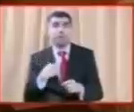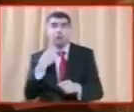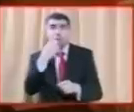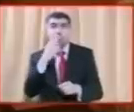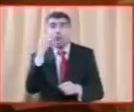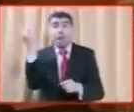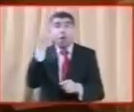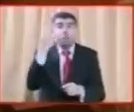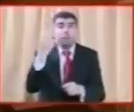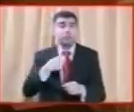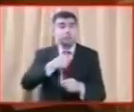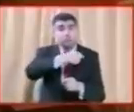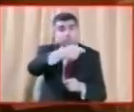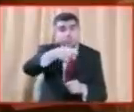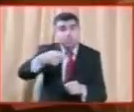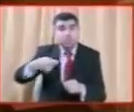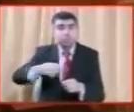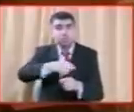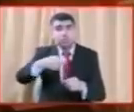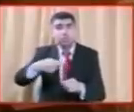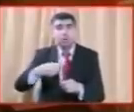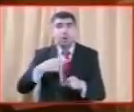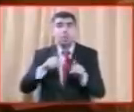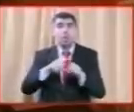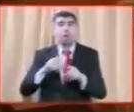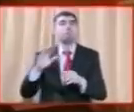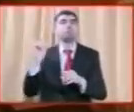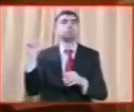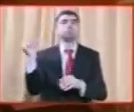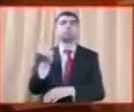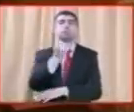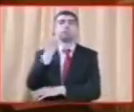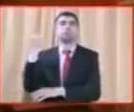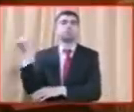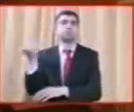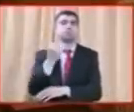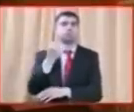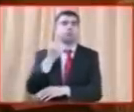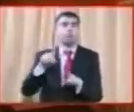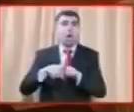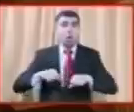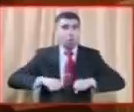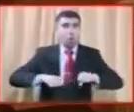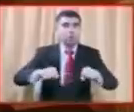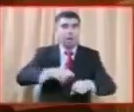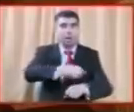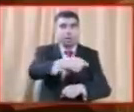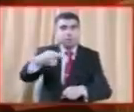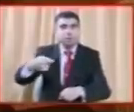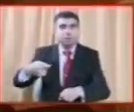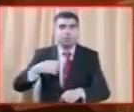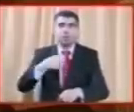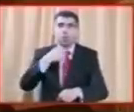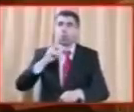الماكلة، اللهم تعطيه الماكلة بالهليكوبتر ولا تسنى حتى تجرى ليه بالكروسة. هذا واحد الحاجة وقعت في